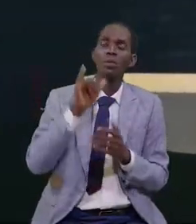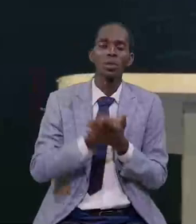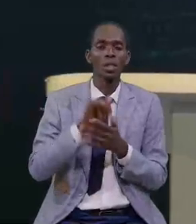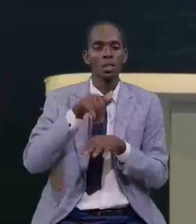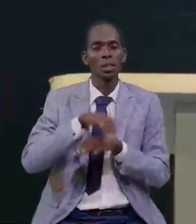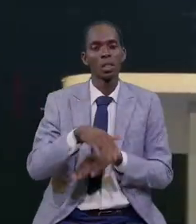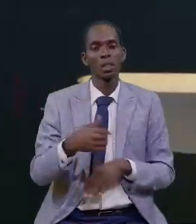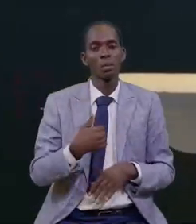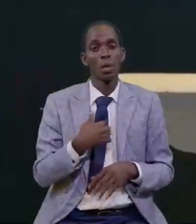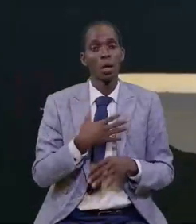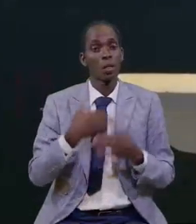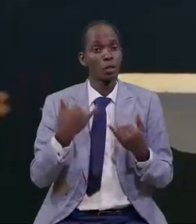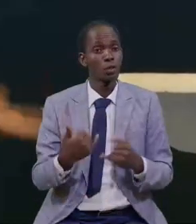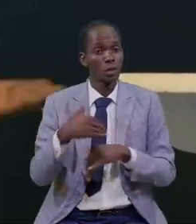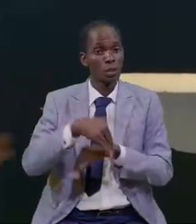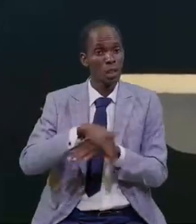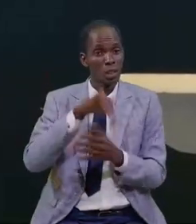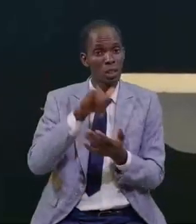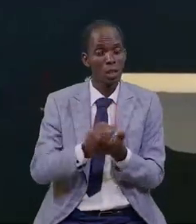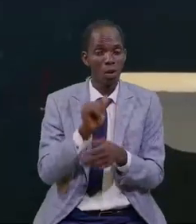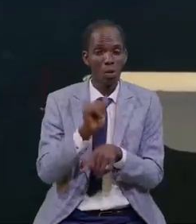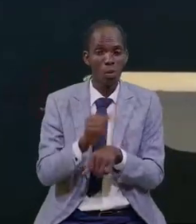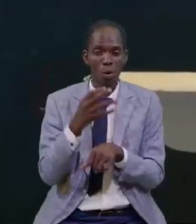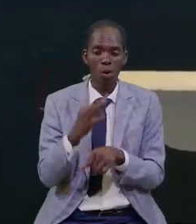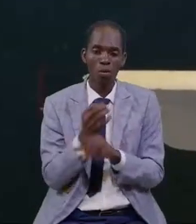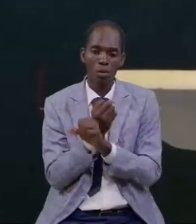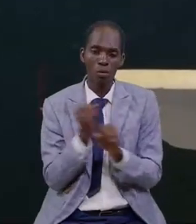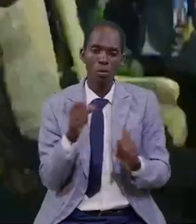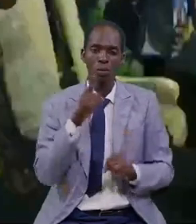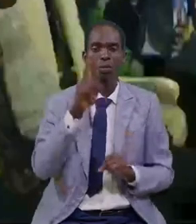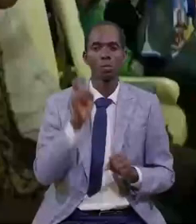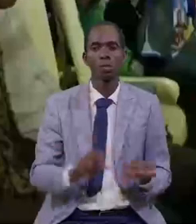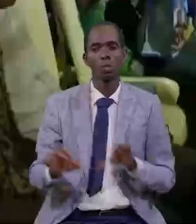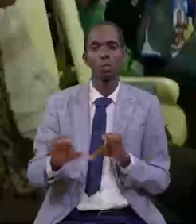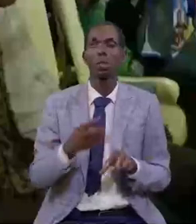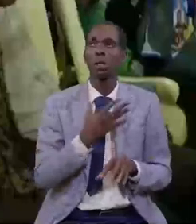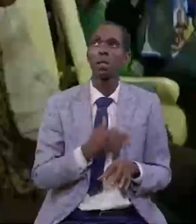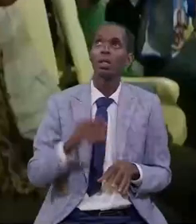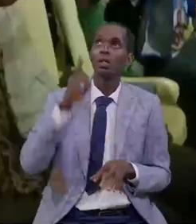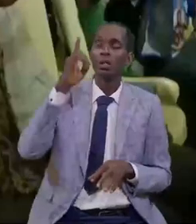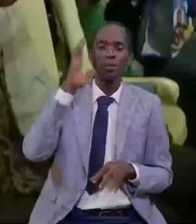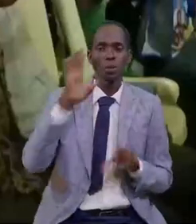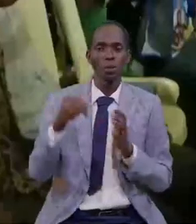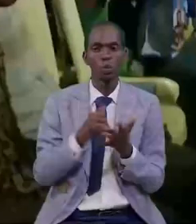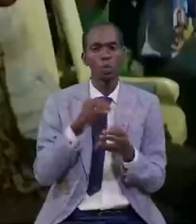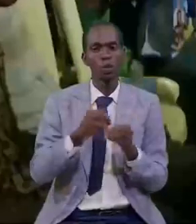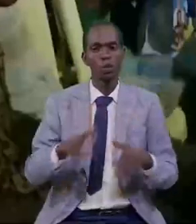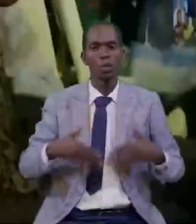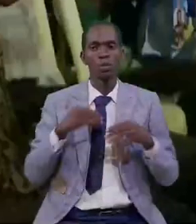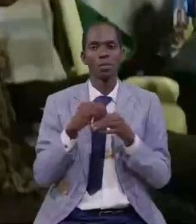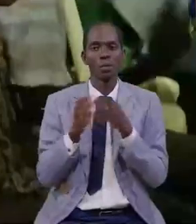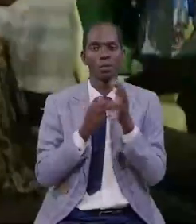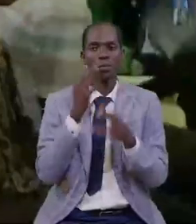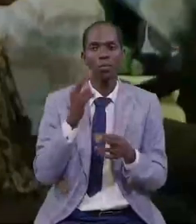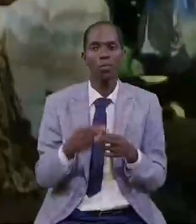et ce soir cette œuvre du salut il doit et il le fera dans ta vie il va te sauver